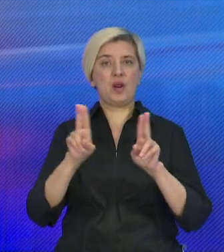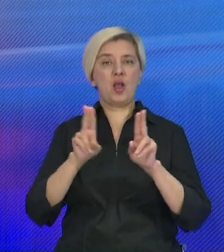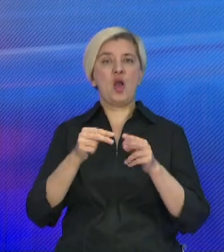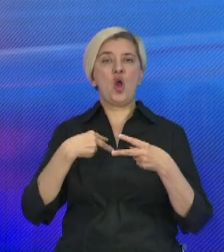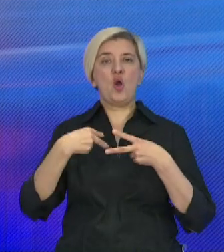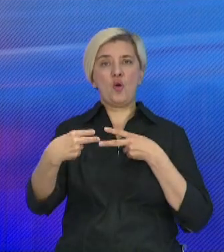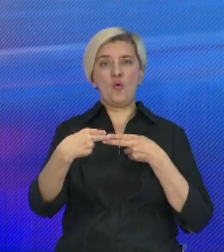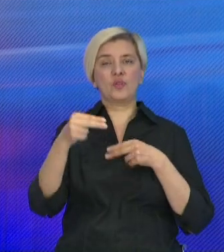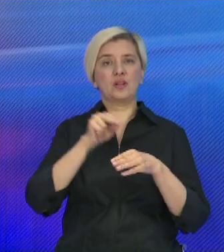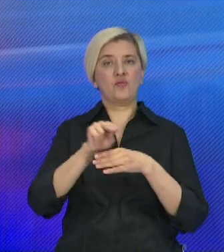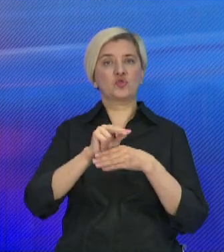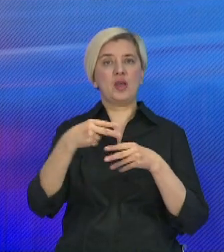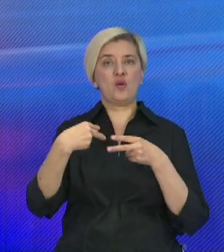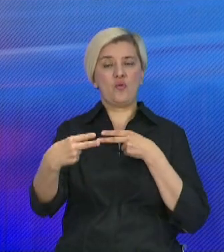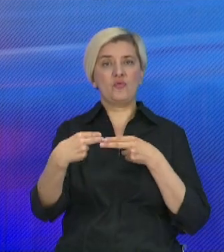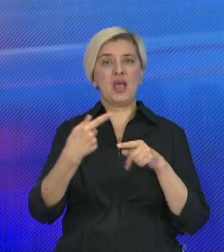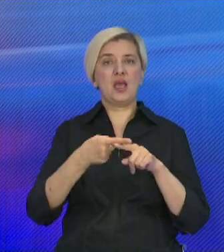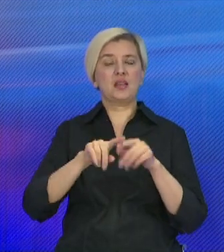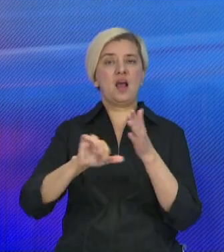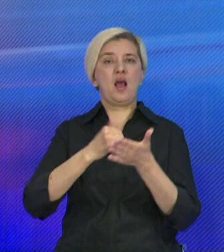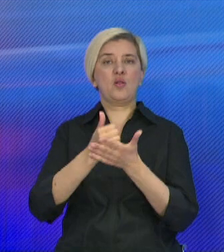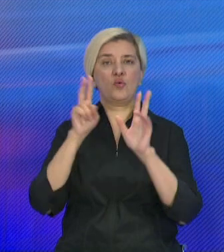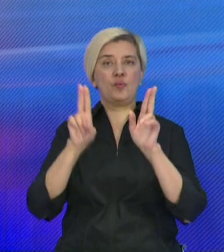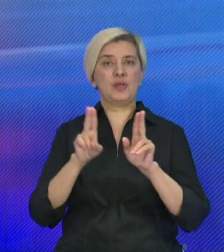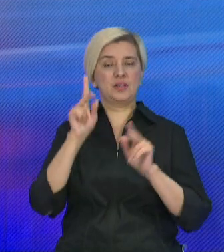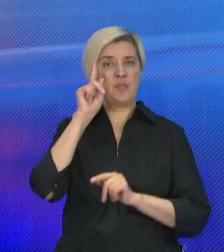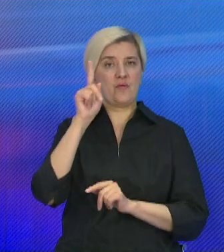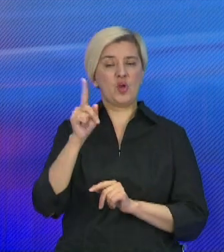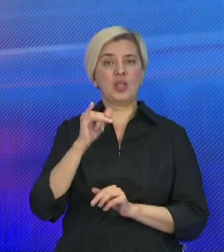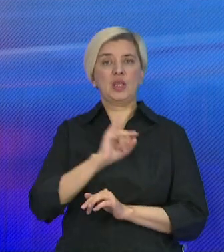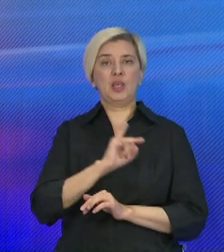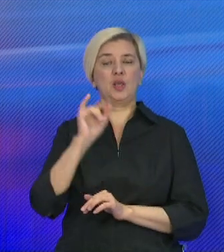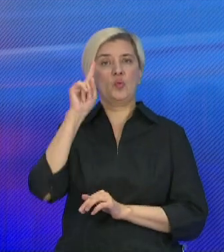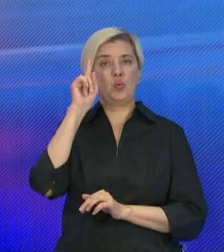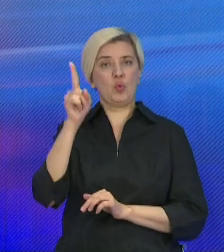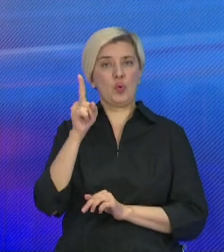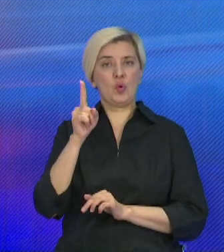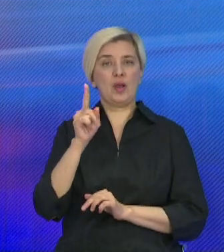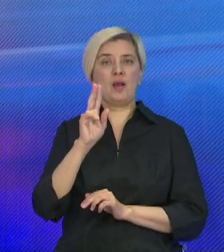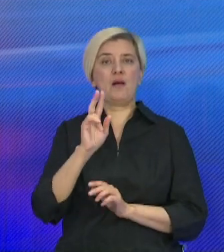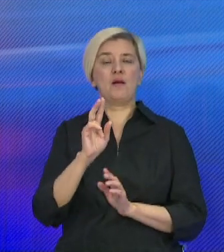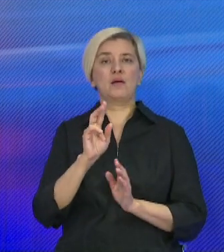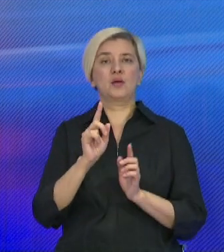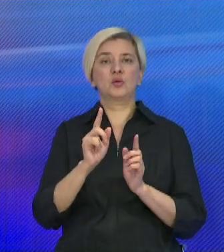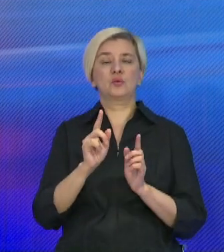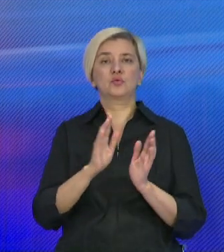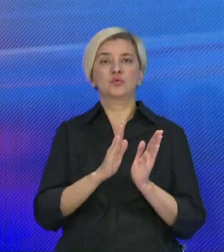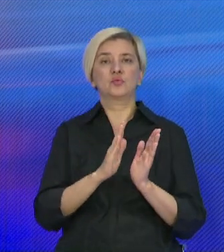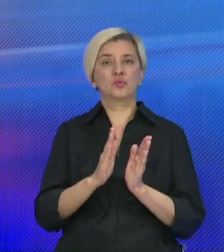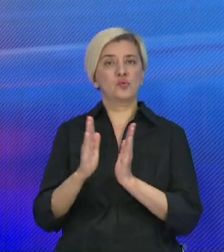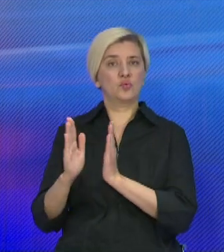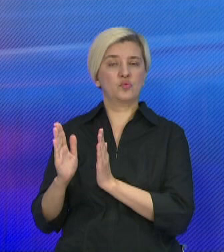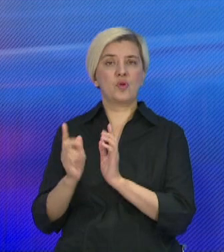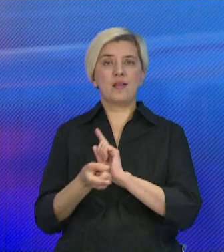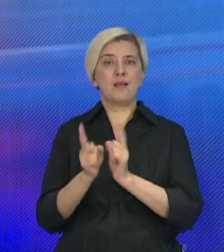ровного» – это главный принцип на уроку. И урок, как структурно, он никаким чином не поменялся,